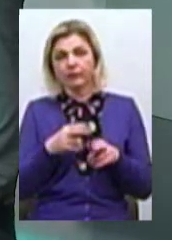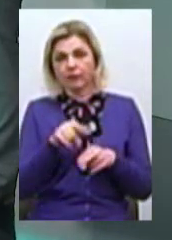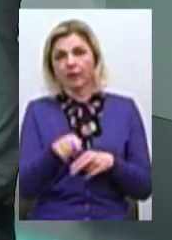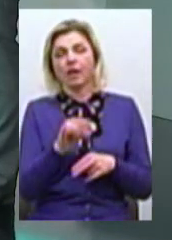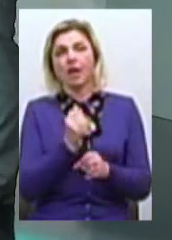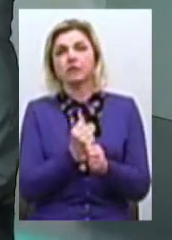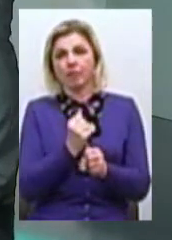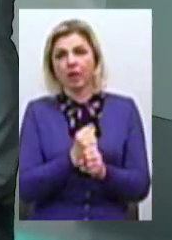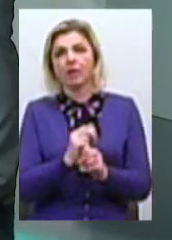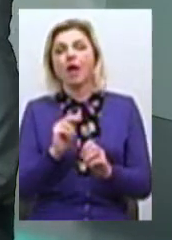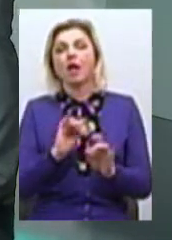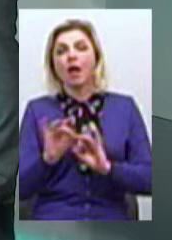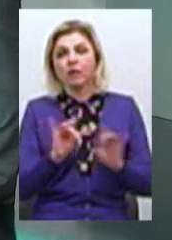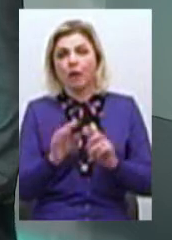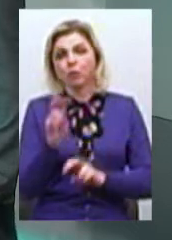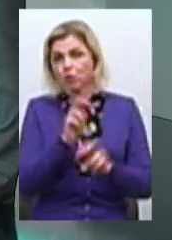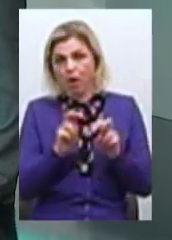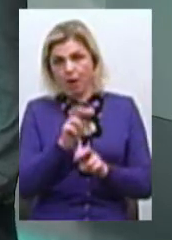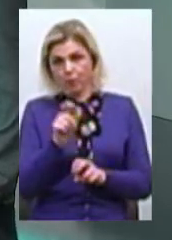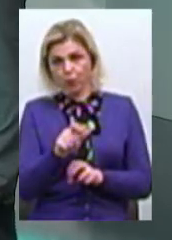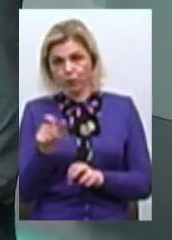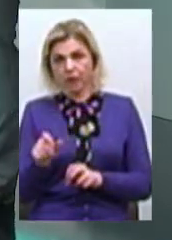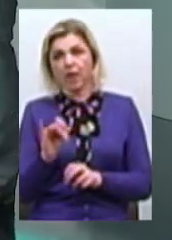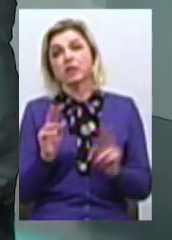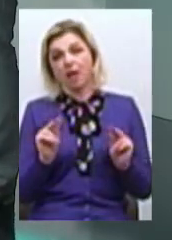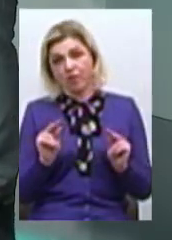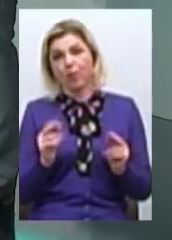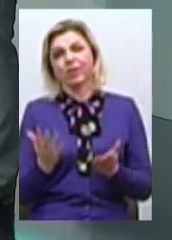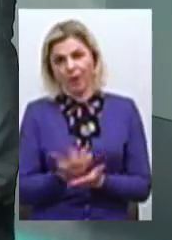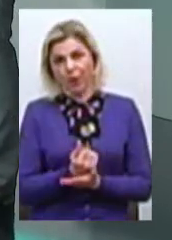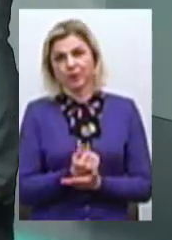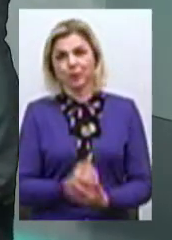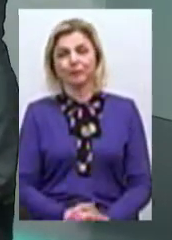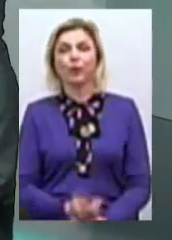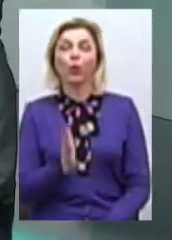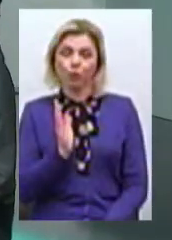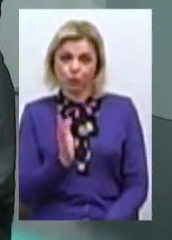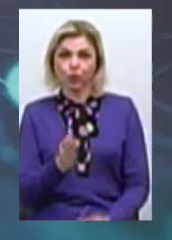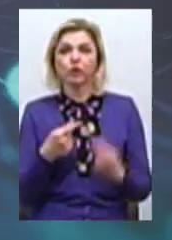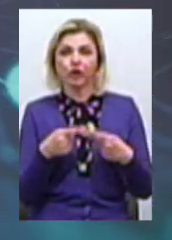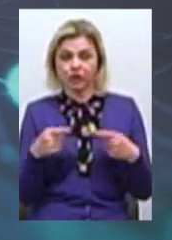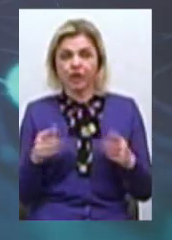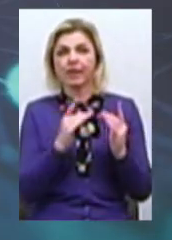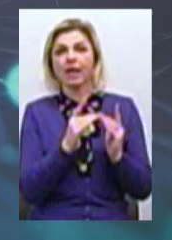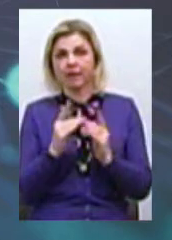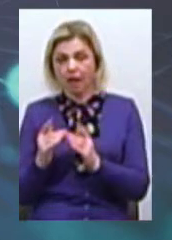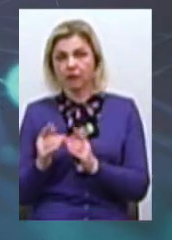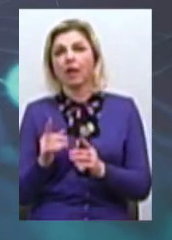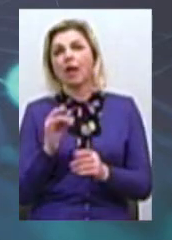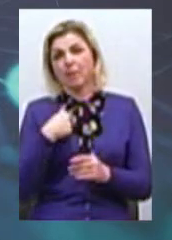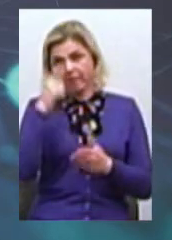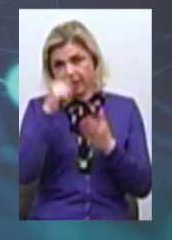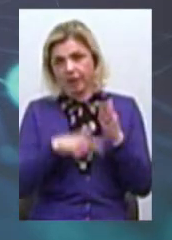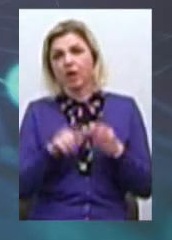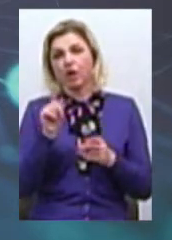рекрутингом, шукаємо цих людей і, слава Богу, знаходимо. Тобто будуть і інші інтернатні заклади. Ми віримо, що там